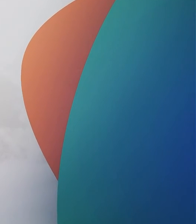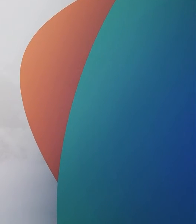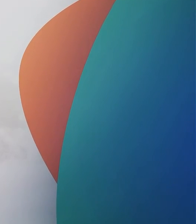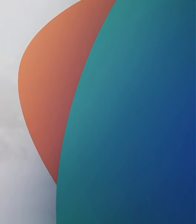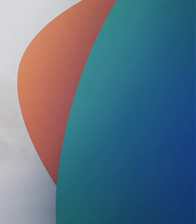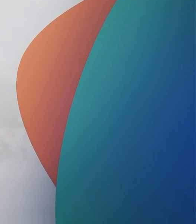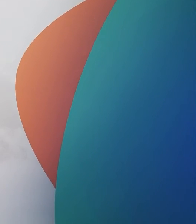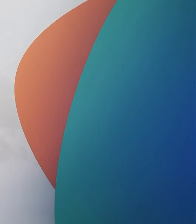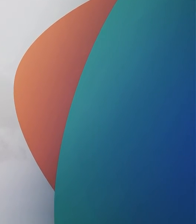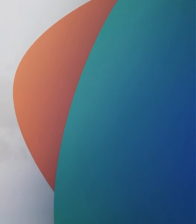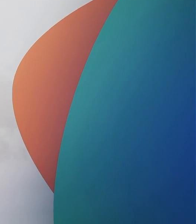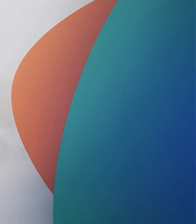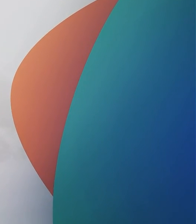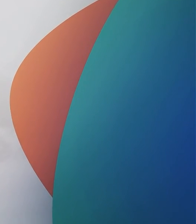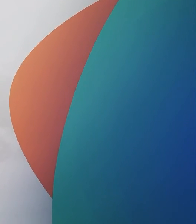au